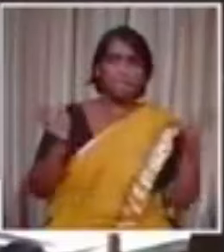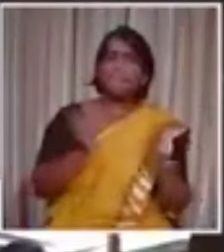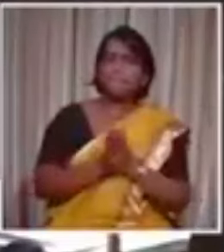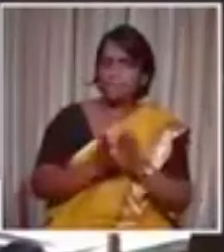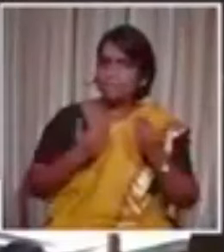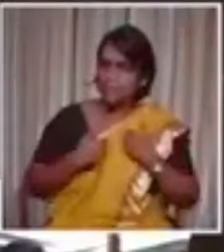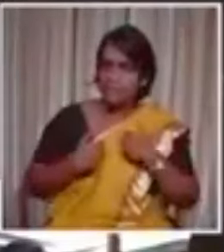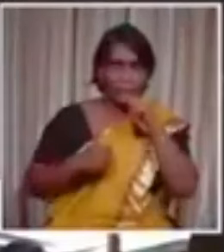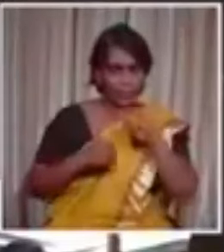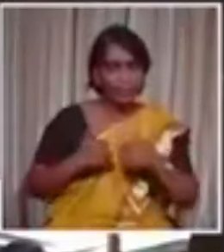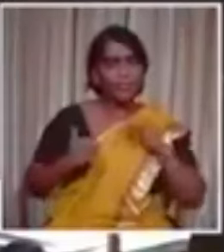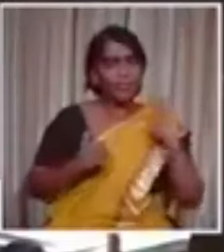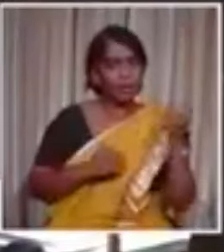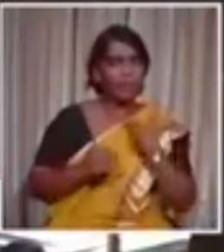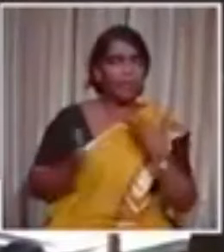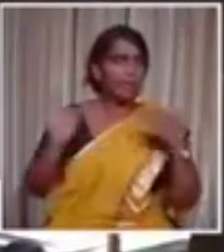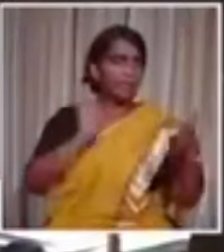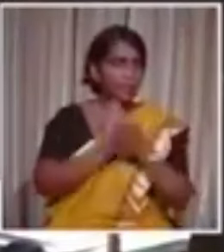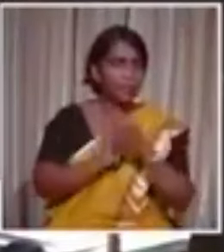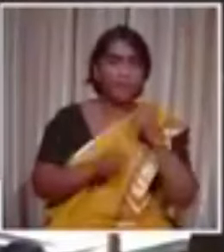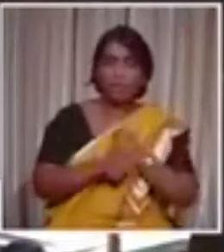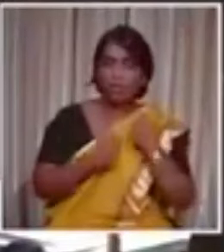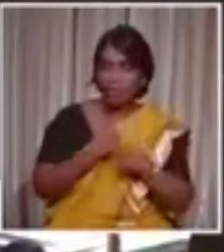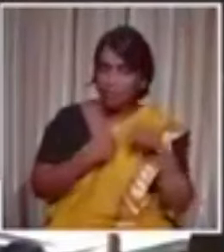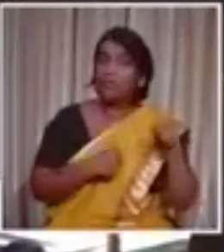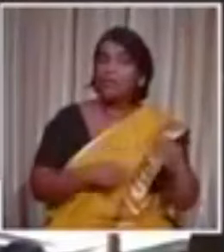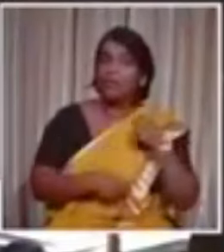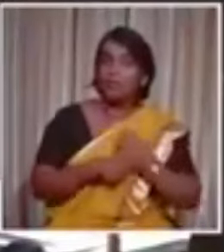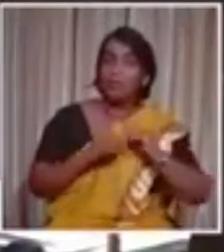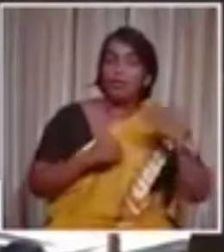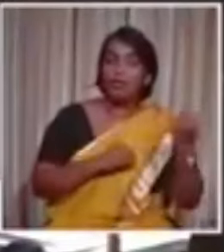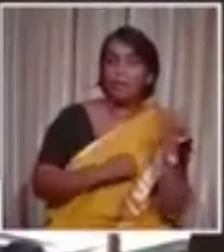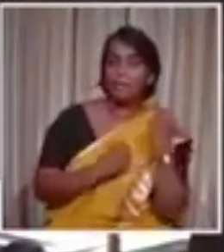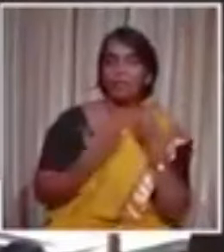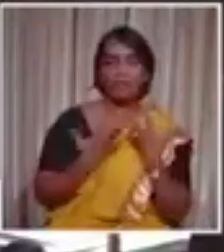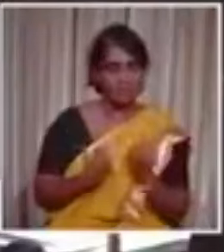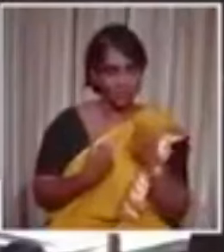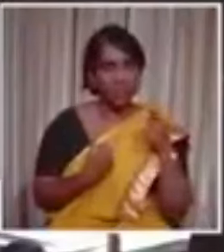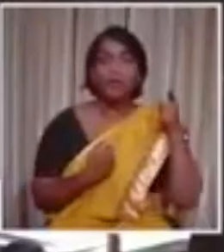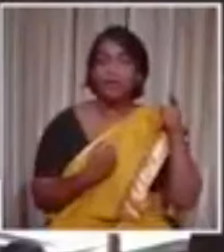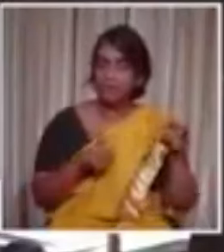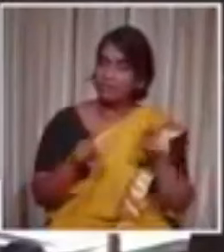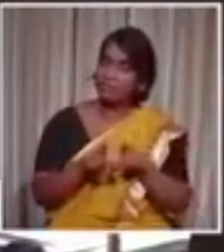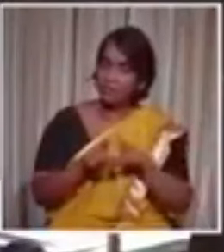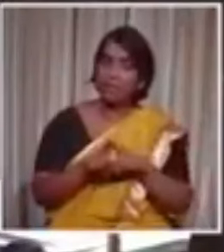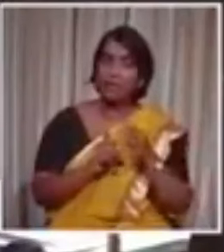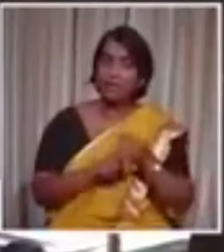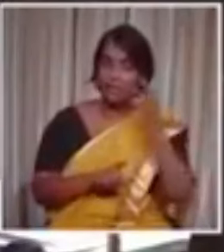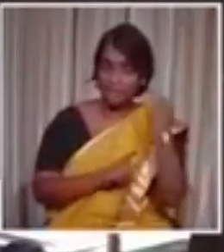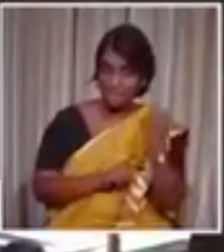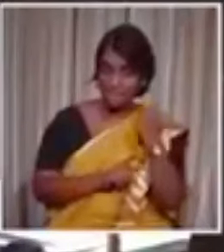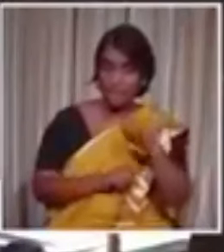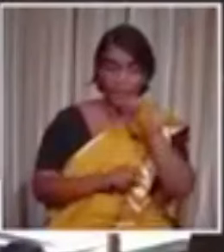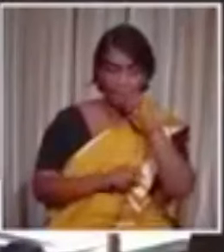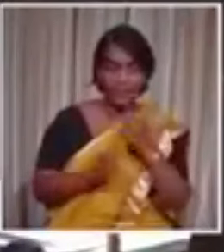අපි කවර කෙනෙක් සාමික ආණ්ඩුවක් ගොඩනගුවත් ඒ ආණ්ඩුවෙන් එළිය බලයක් නිර්මාණය වෙනවා. අන්නේ නිසා මේ විධායක බලය